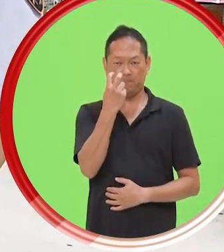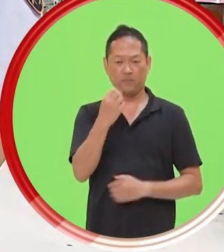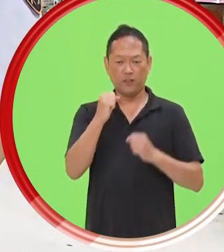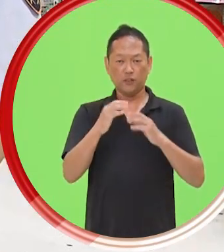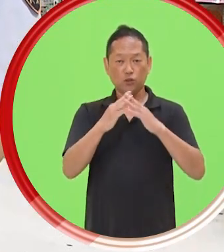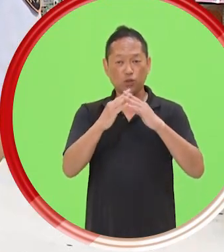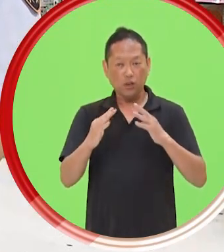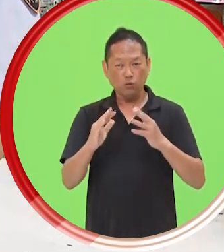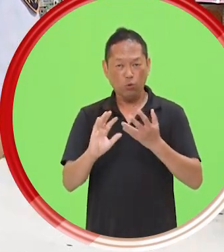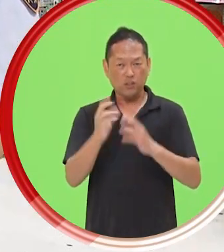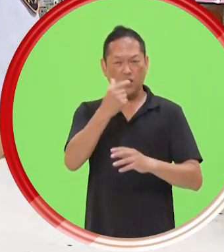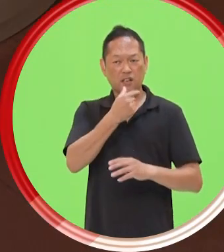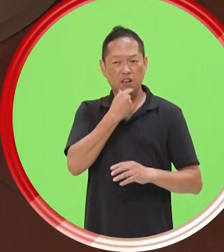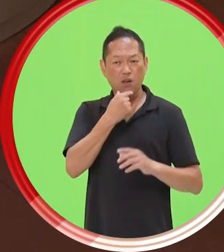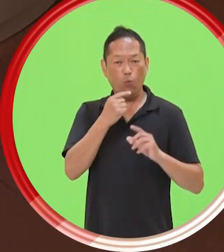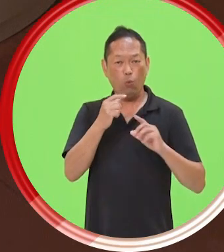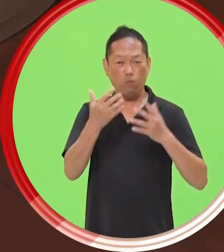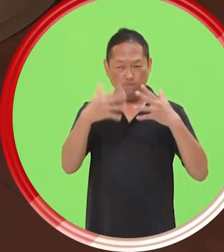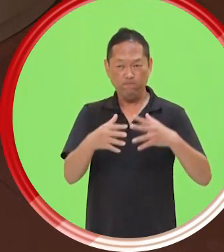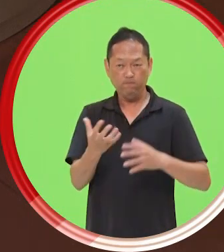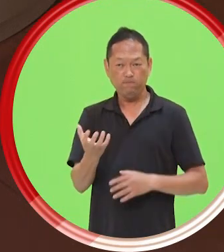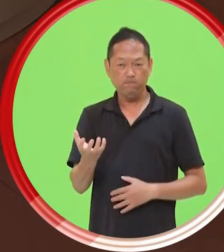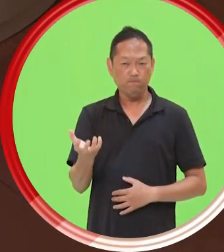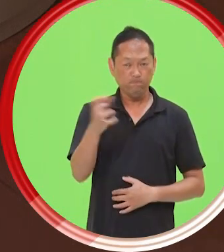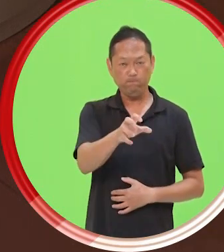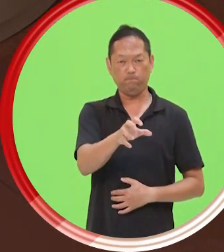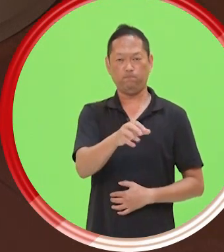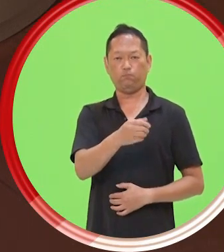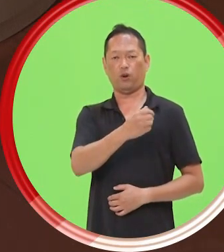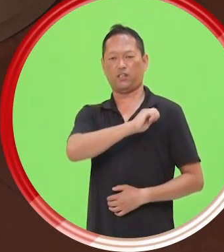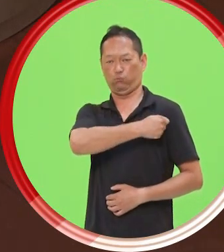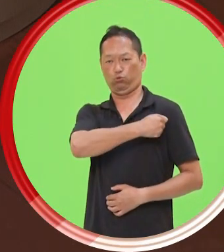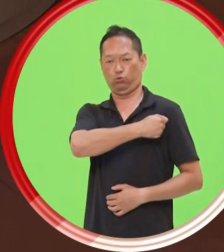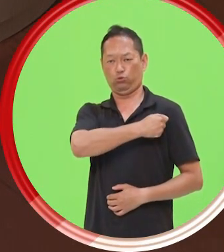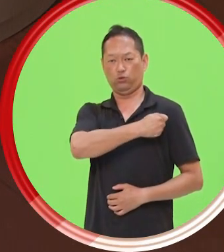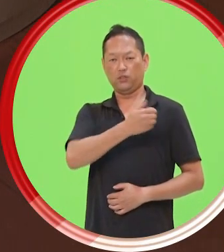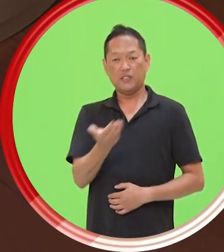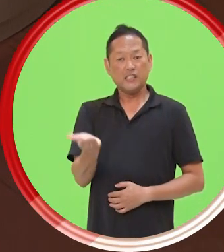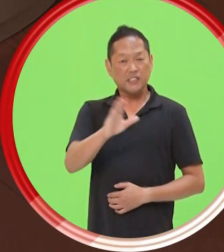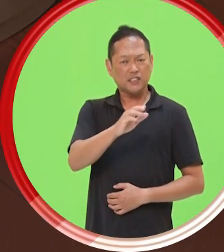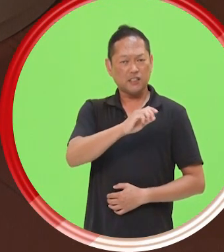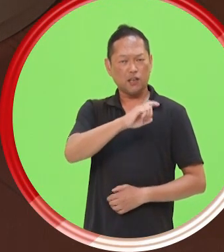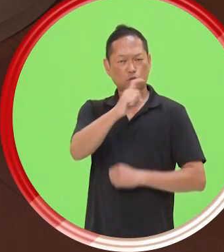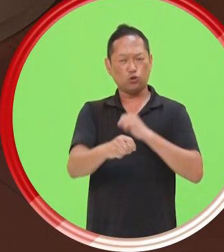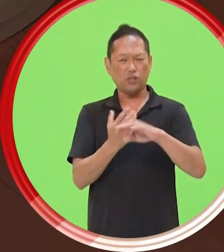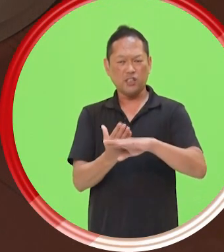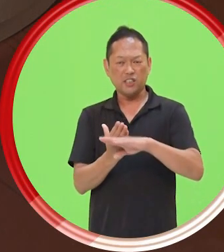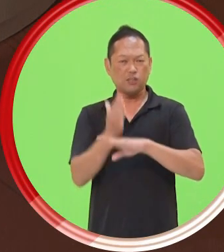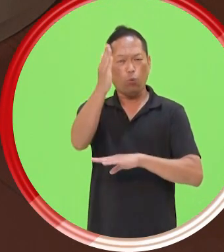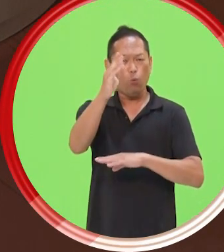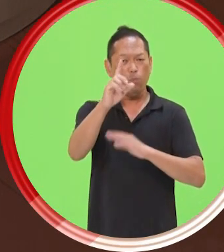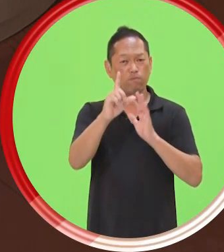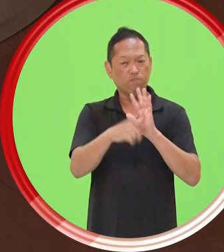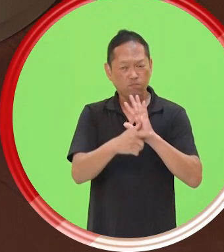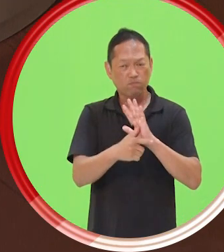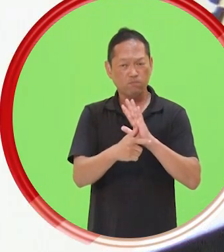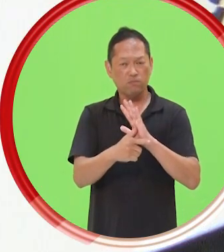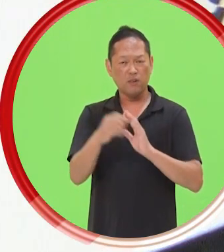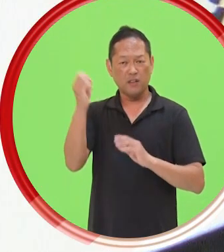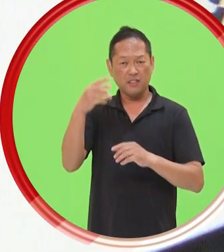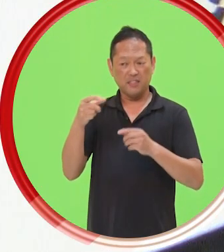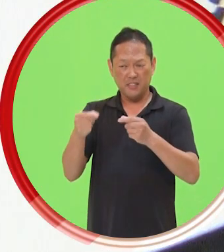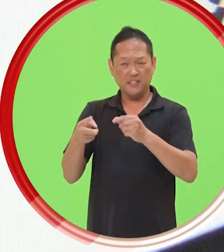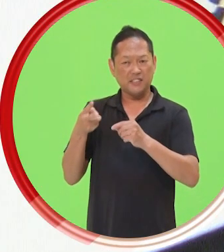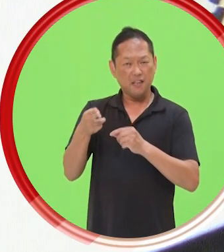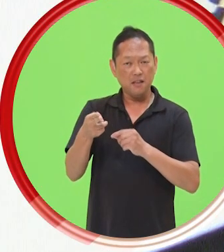住宅用火災警報器を設置することが義務付けられていますが、設置から10年以上経過しているものも多く、電